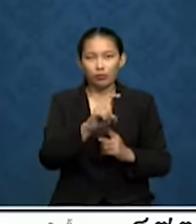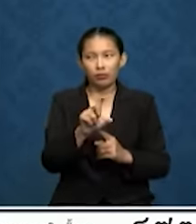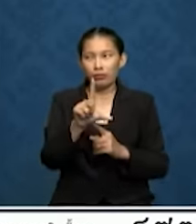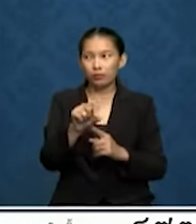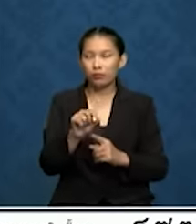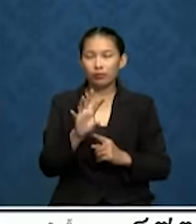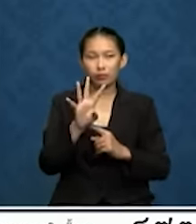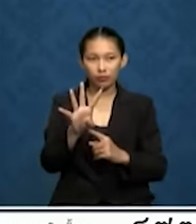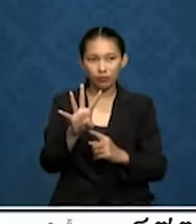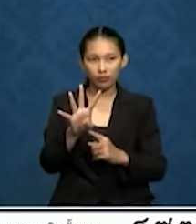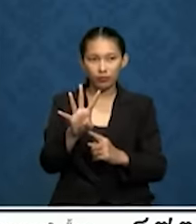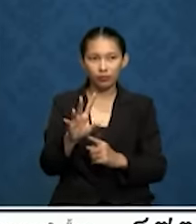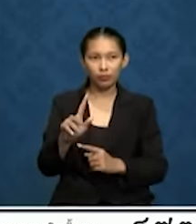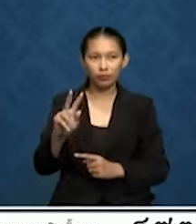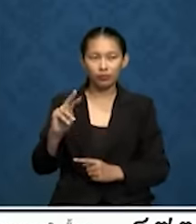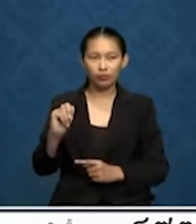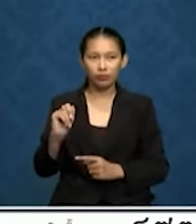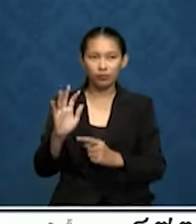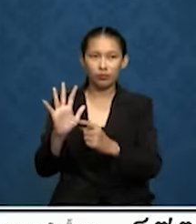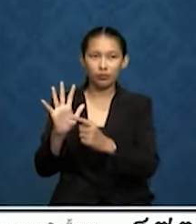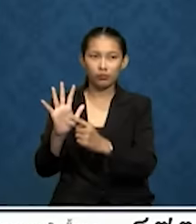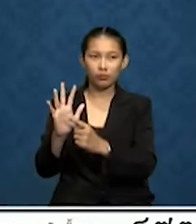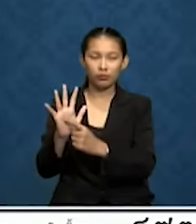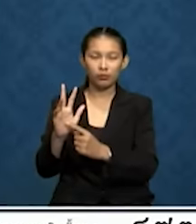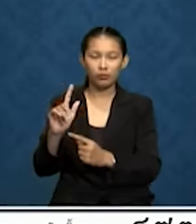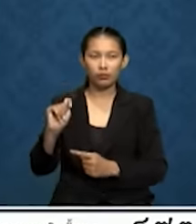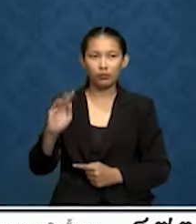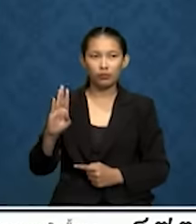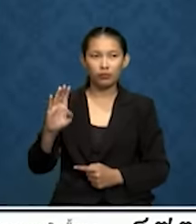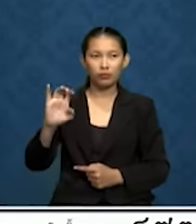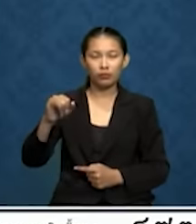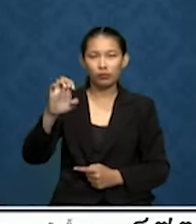124นางสาวณัฐจิราอิ่มวิเศษ